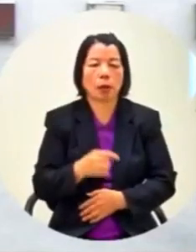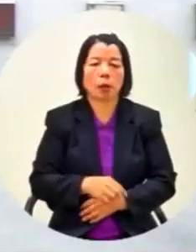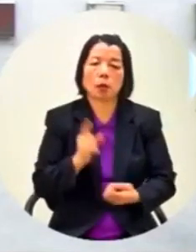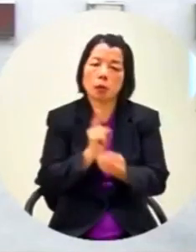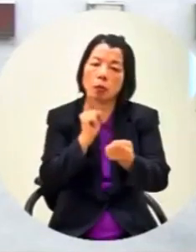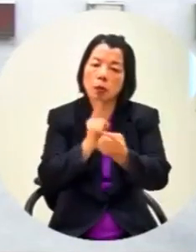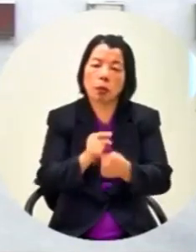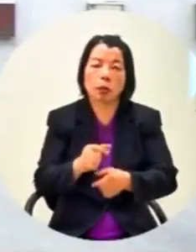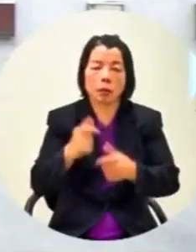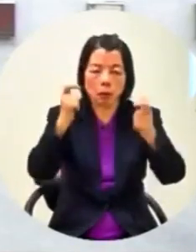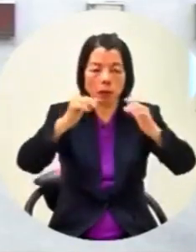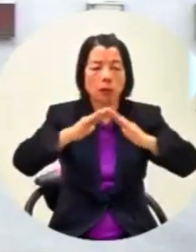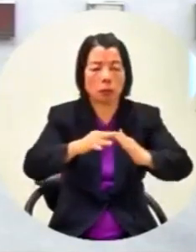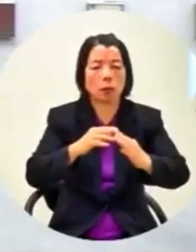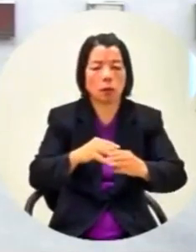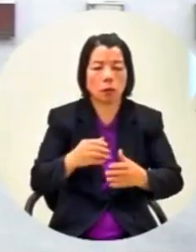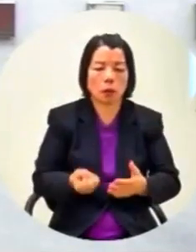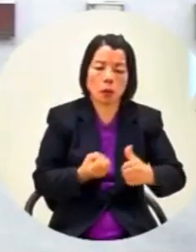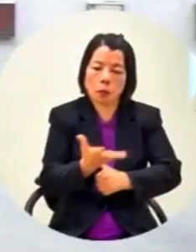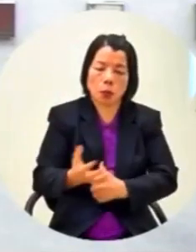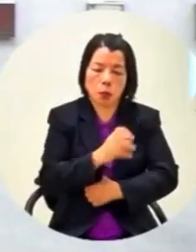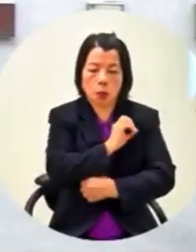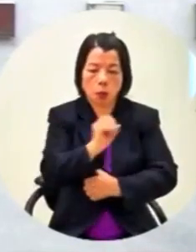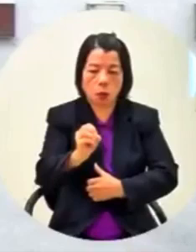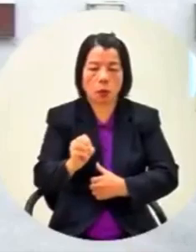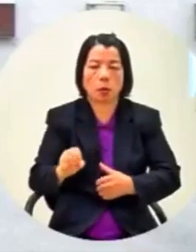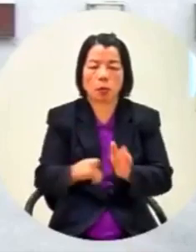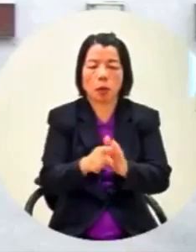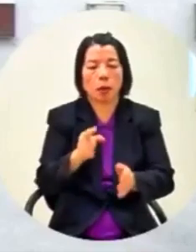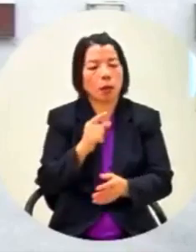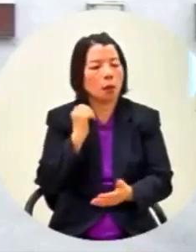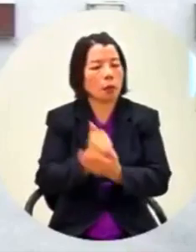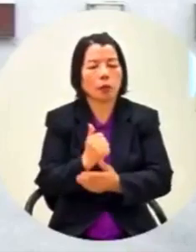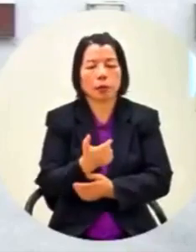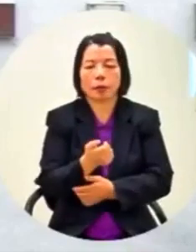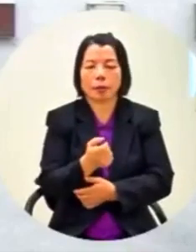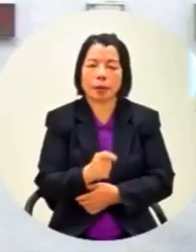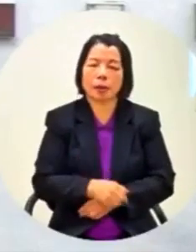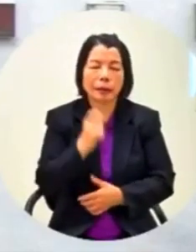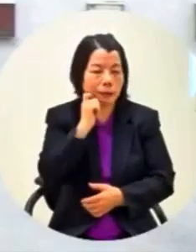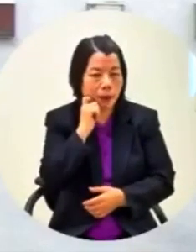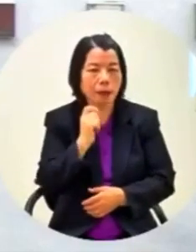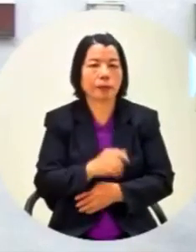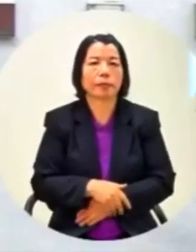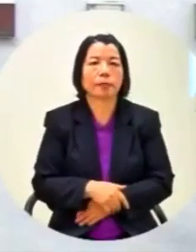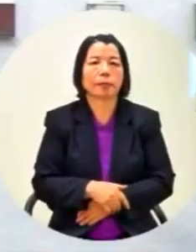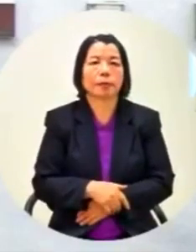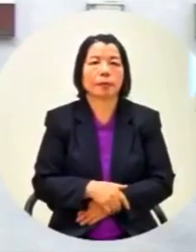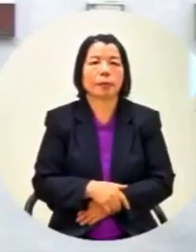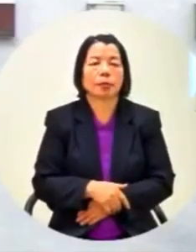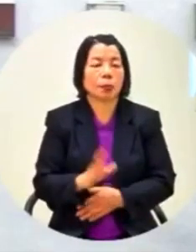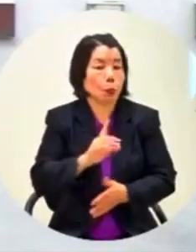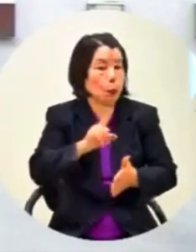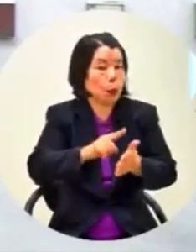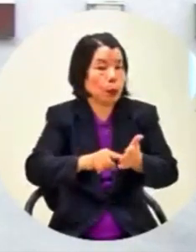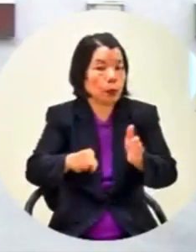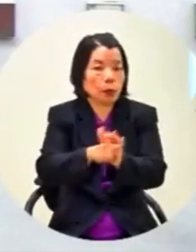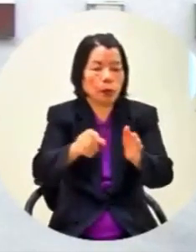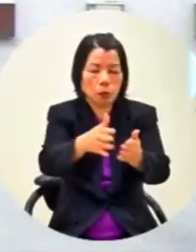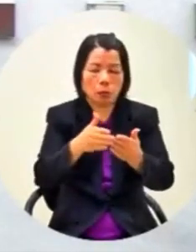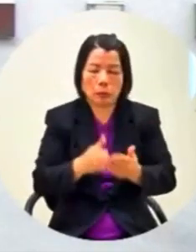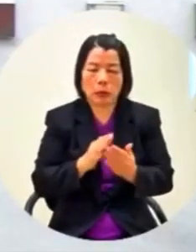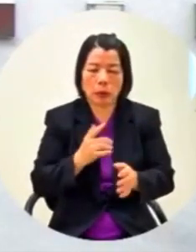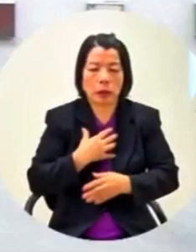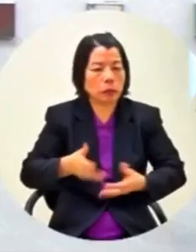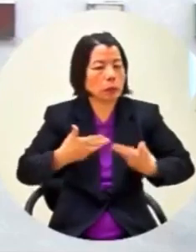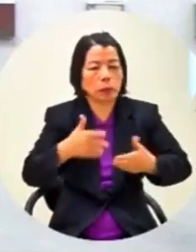案的确得来不易，一定要谨慎戒惧，未来我们绝对不敢掉以轻心。再